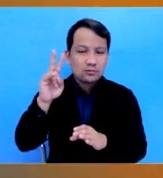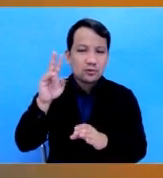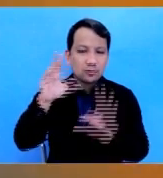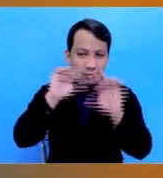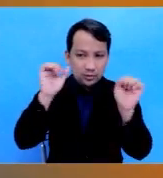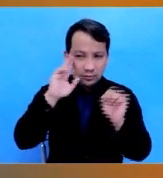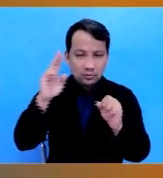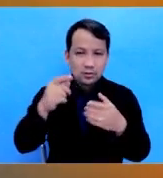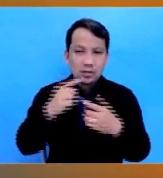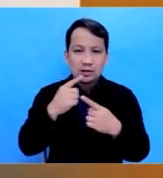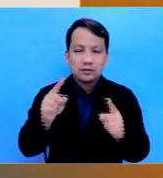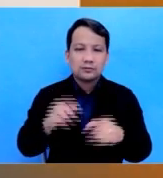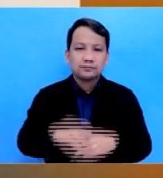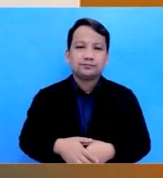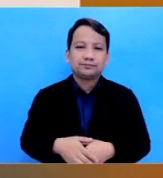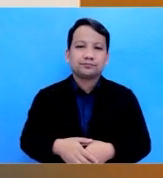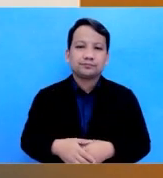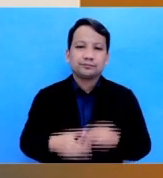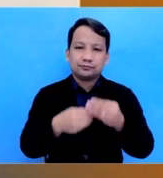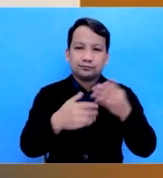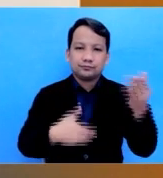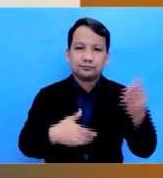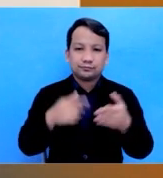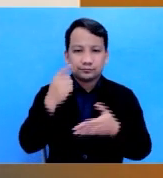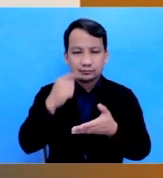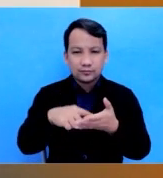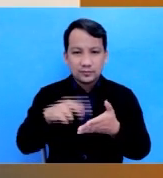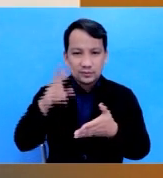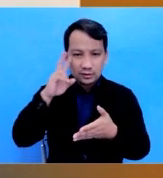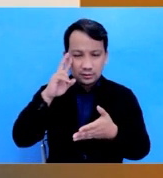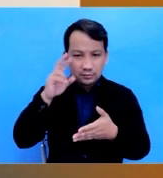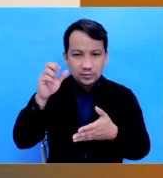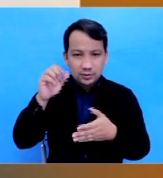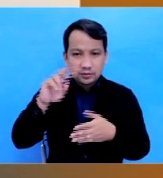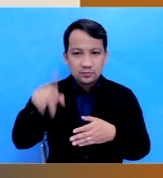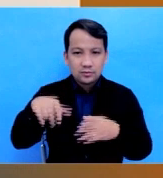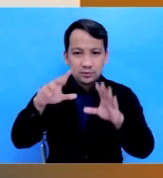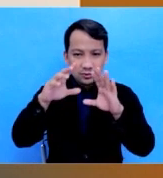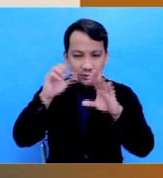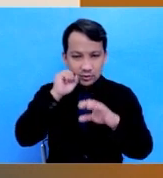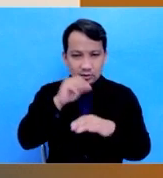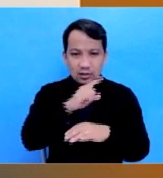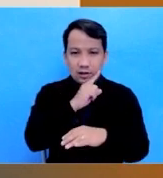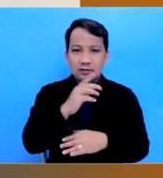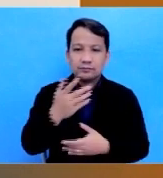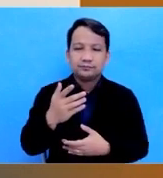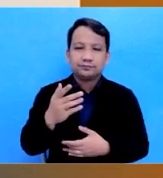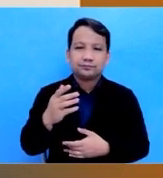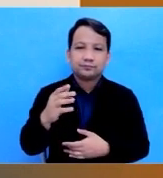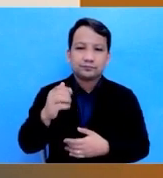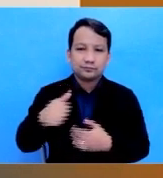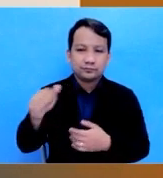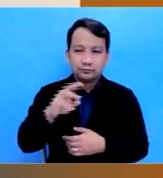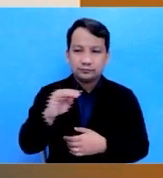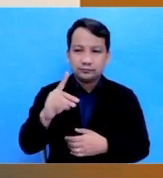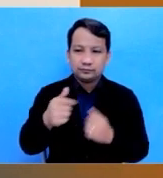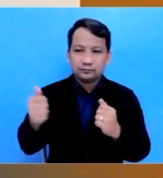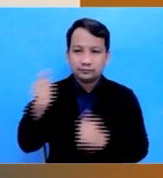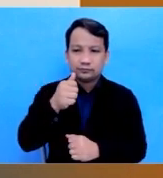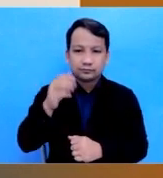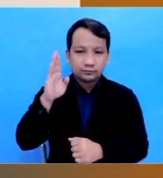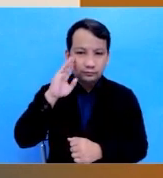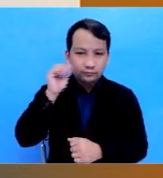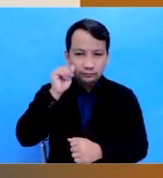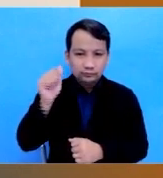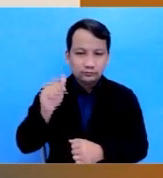pinangalanan na. Nauna nang itinalaga si Attorney Vic Rodriguez, Vice President-elect Sara Duterte at dating MMDA Chairman Benjamin